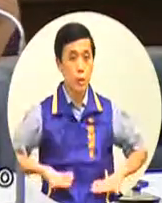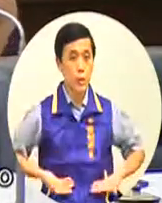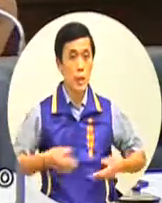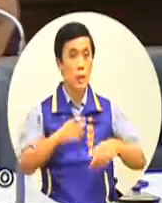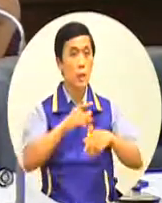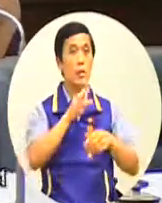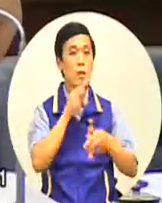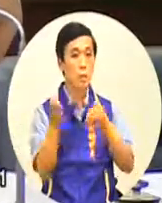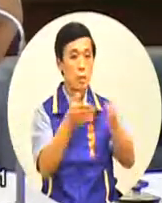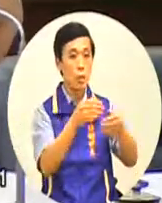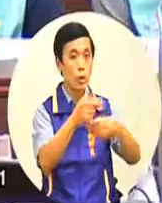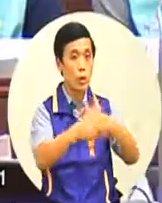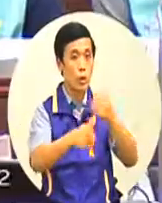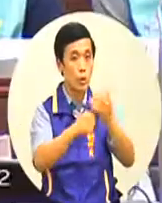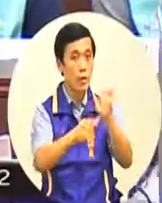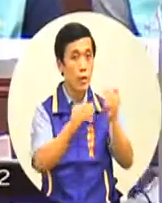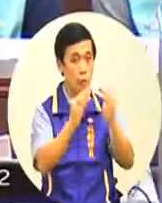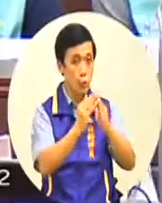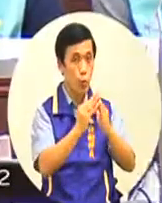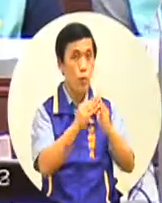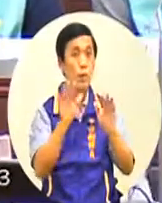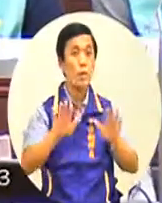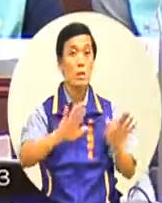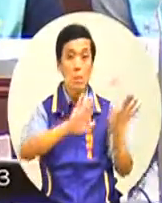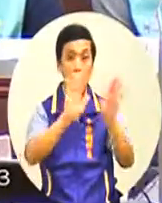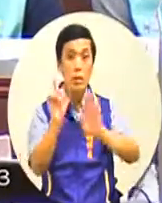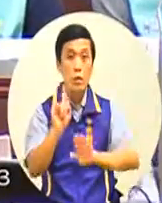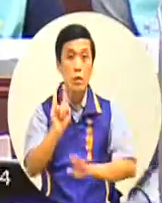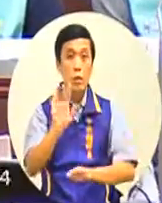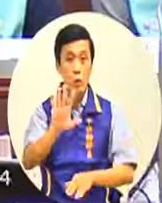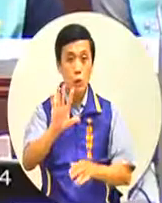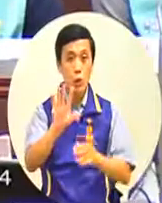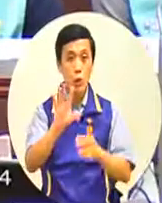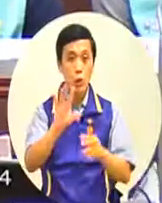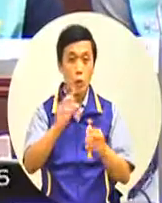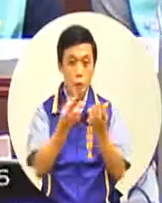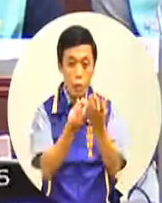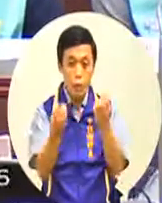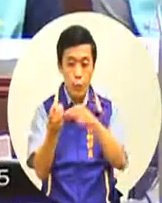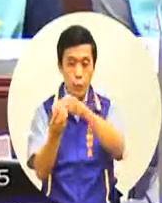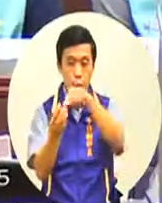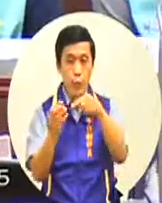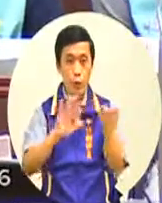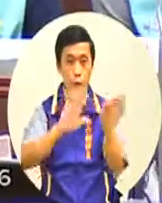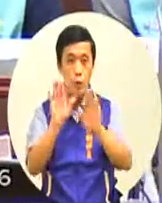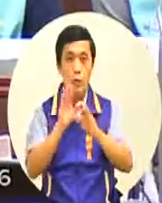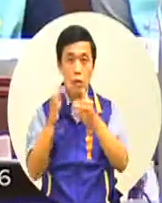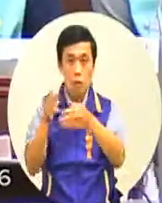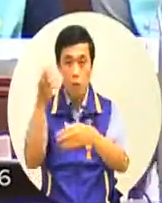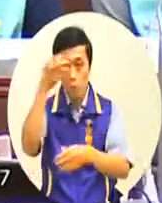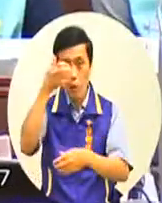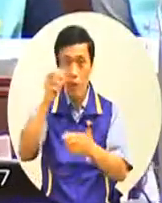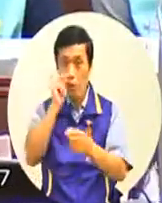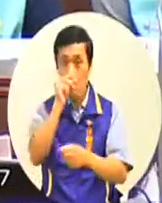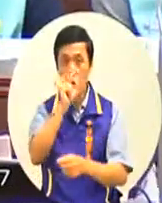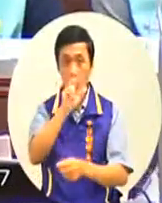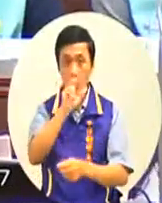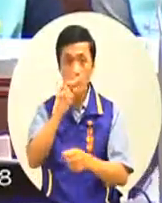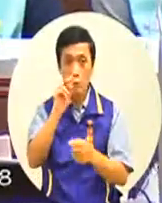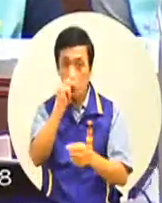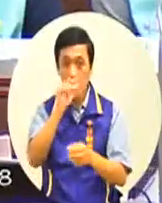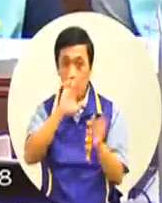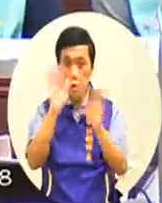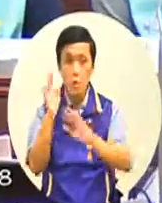局。 对，但是现在的状况就是有一些部分会针对长辈的特殊的状况，例如说很多人就